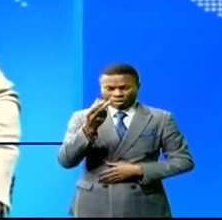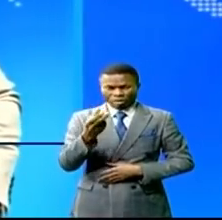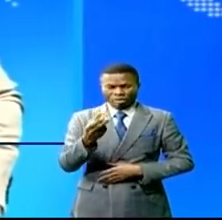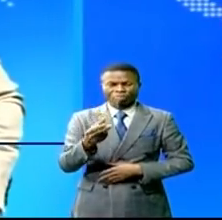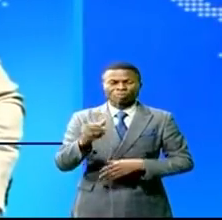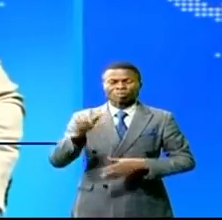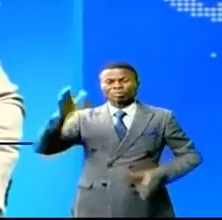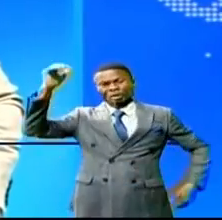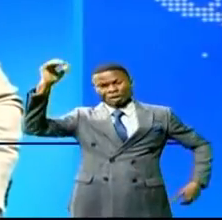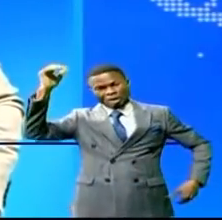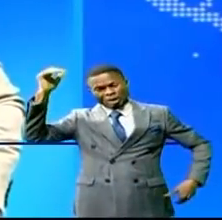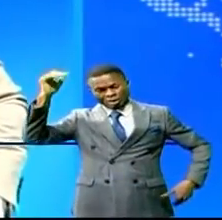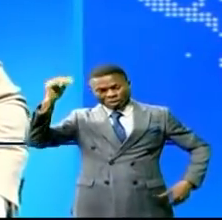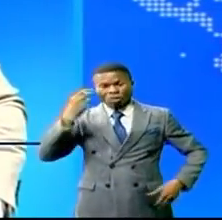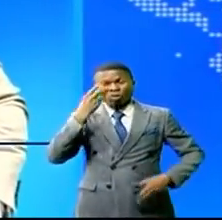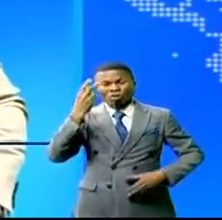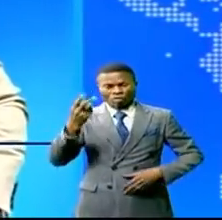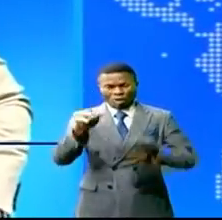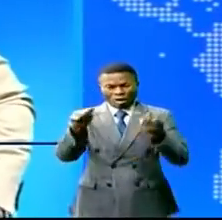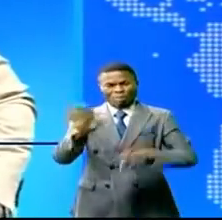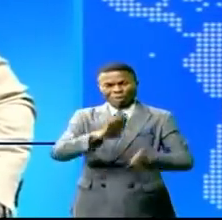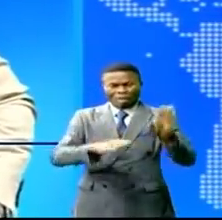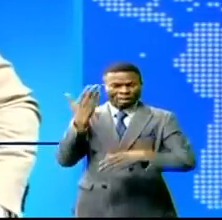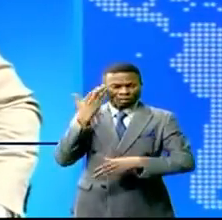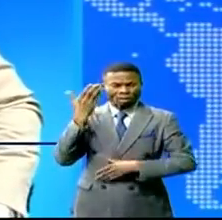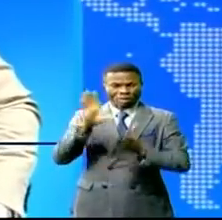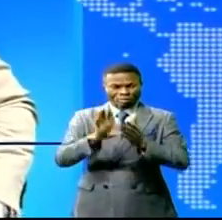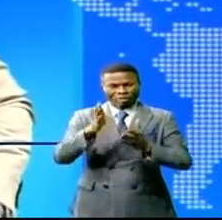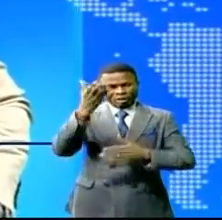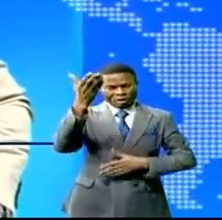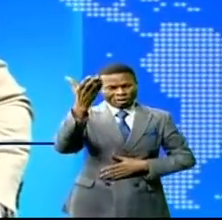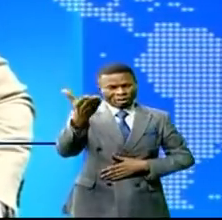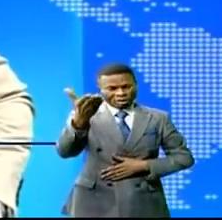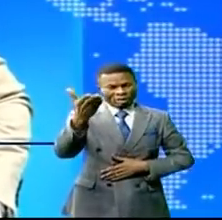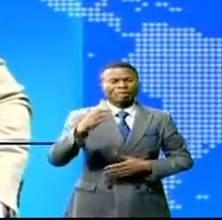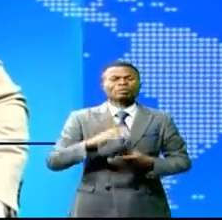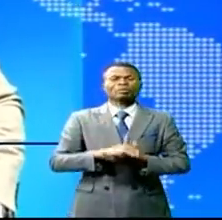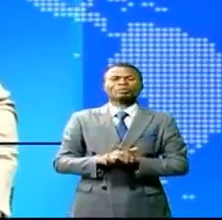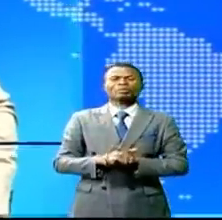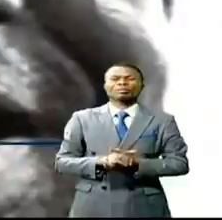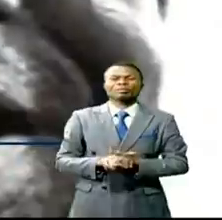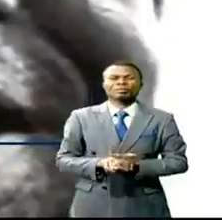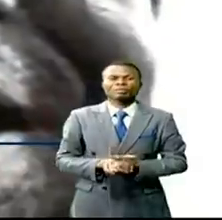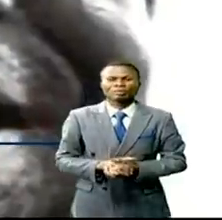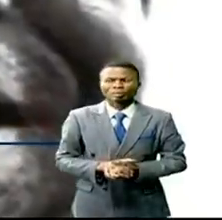entre terre et ciel reportage lisette mujinga hébergeant moundounga